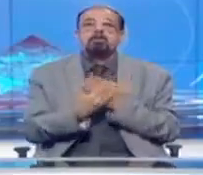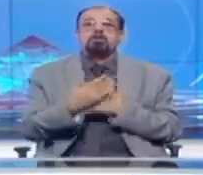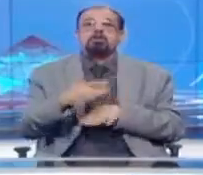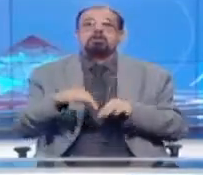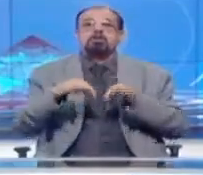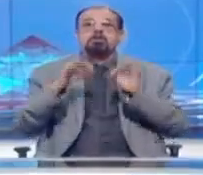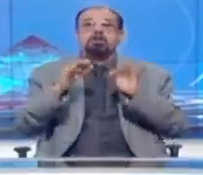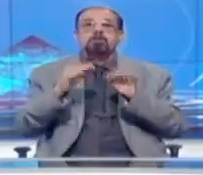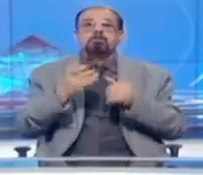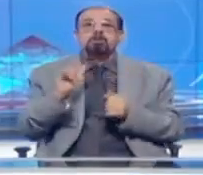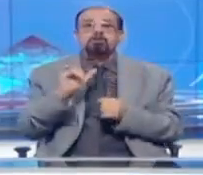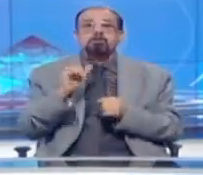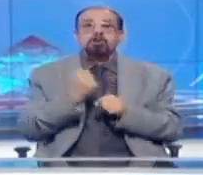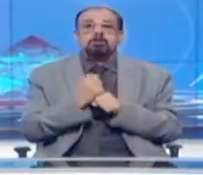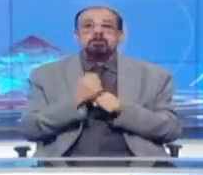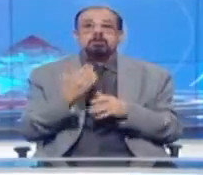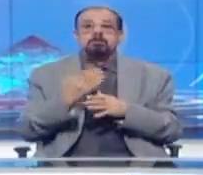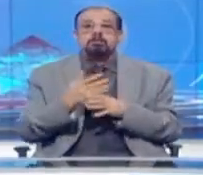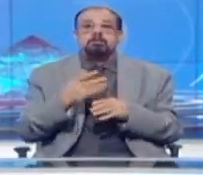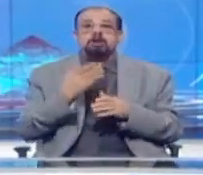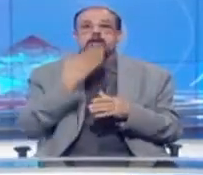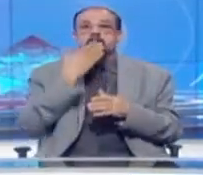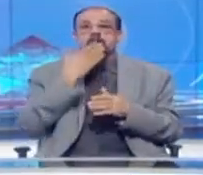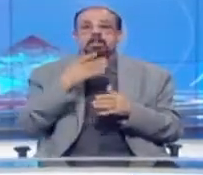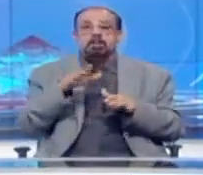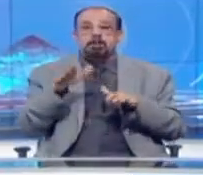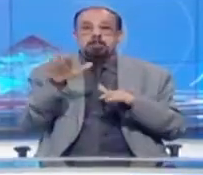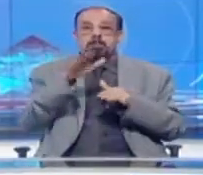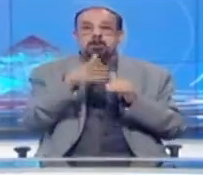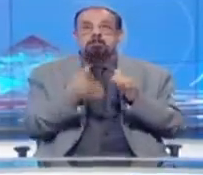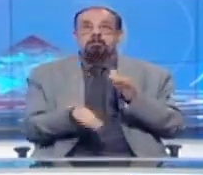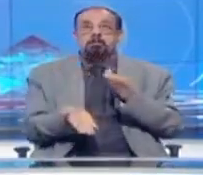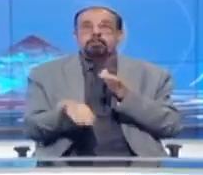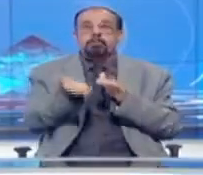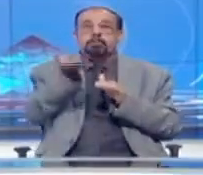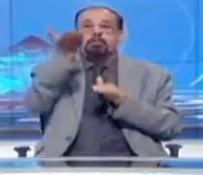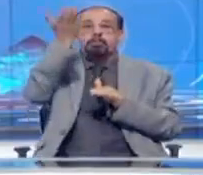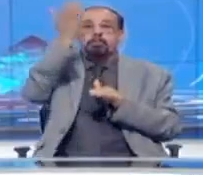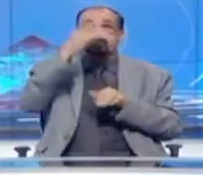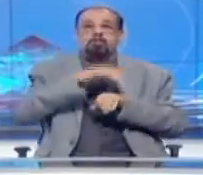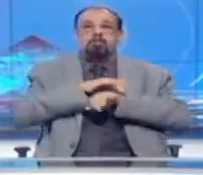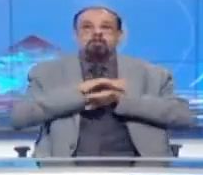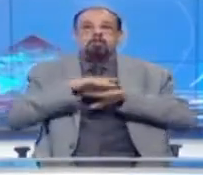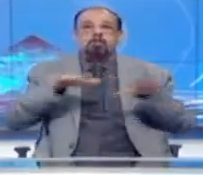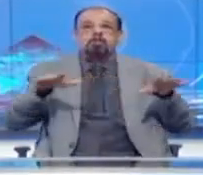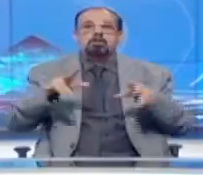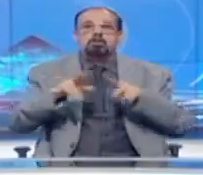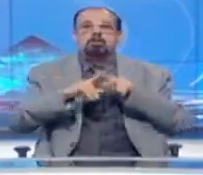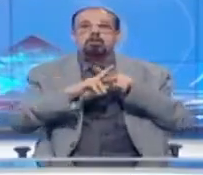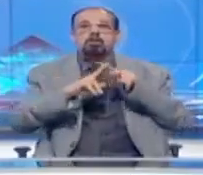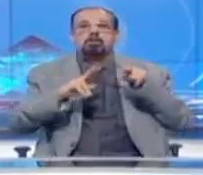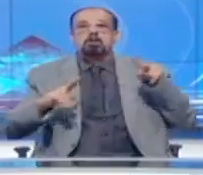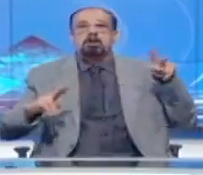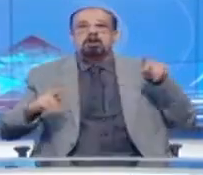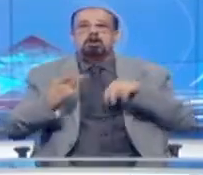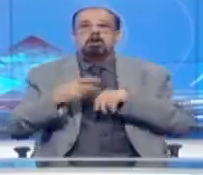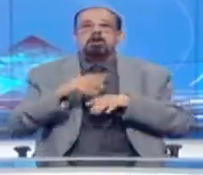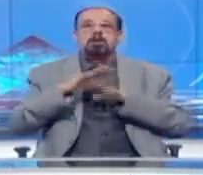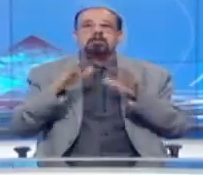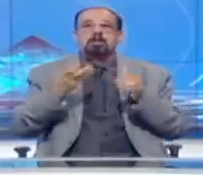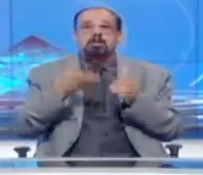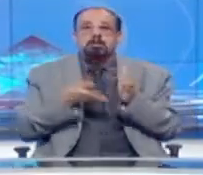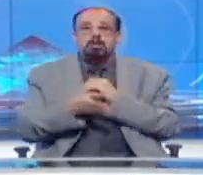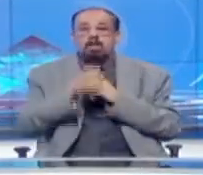جديدة مهمتها التسبب بتسونامي إشعاعي واسع النطاق عبر انفجار تحت